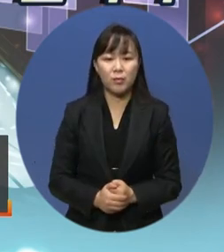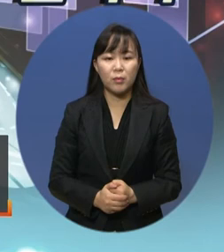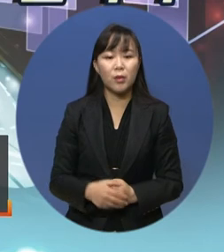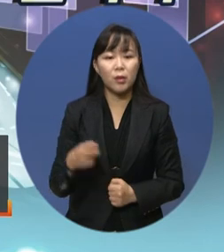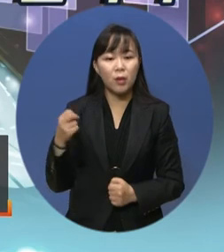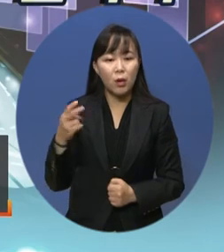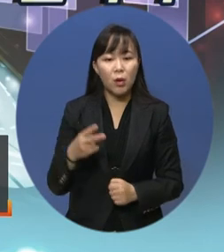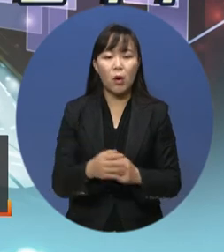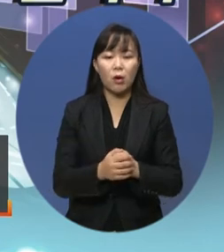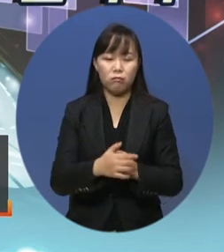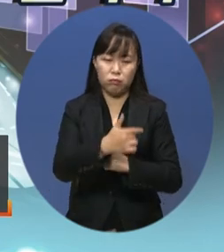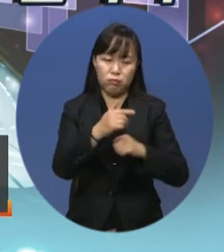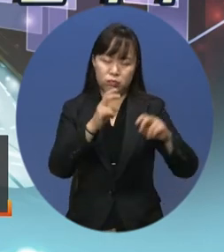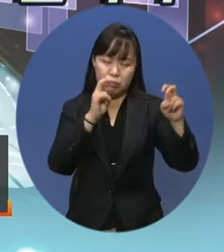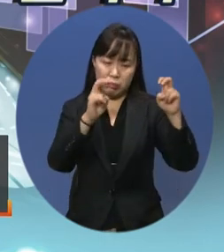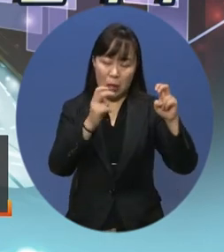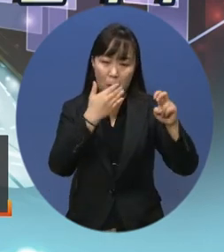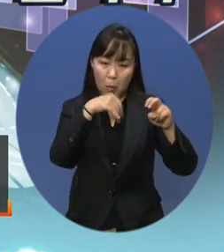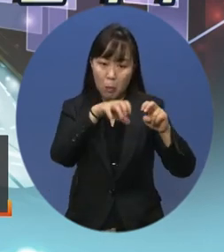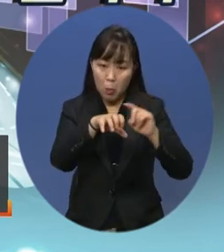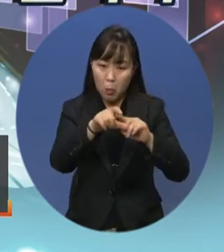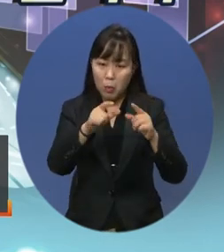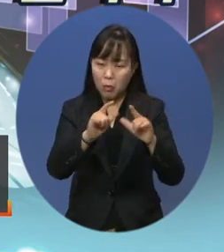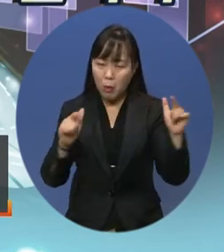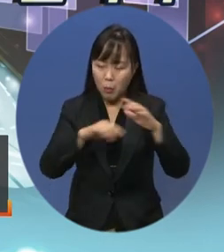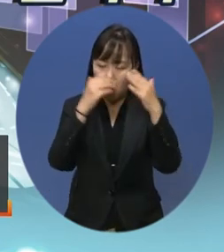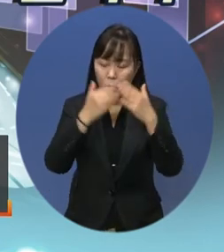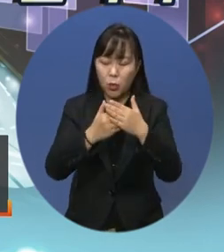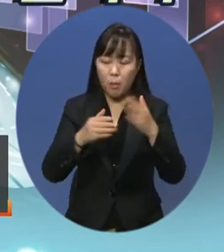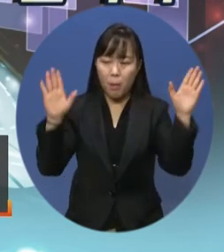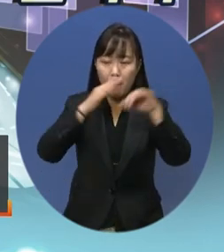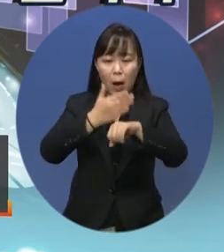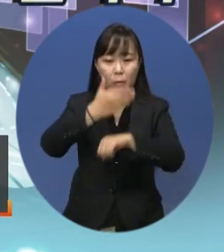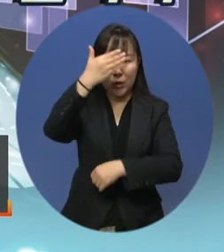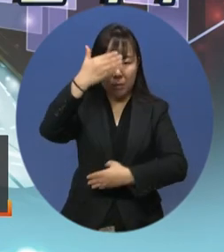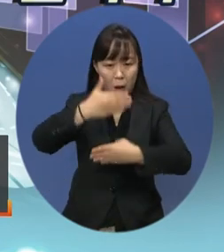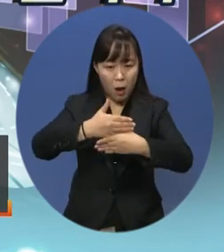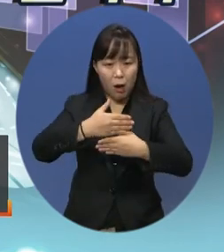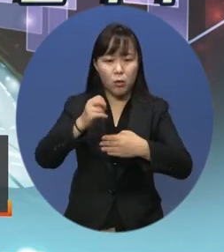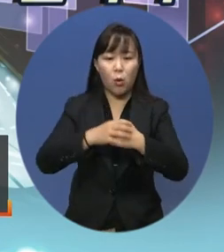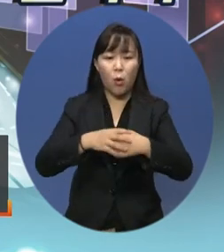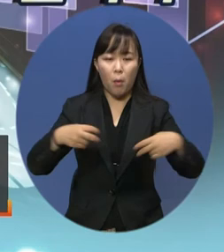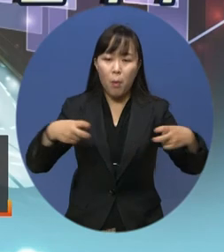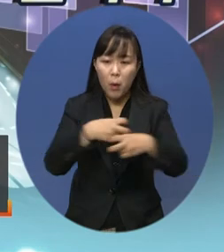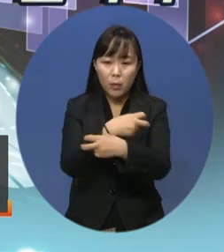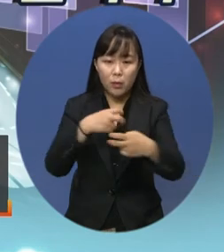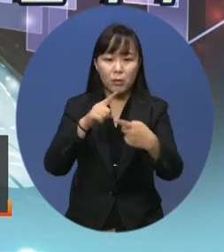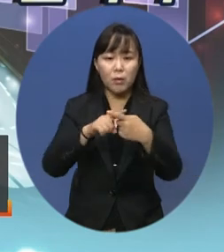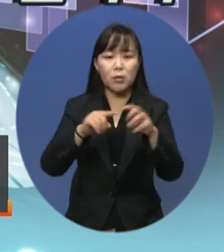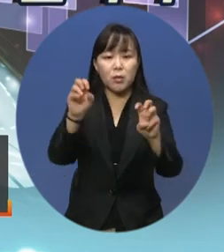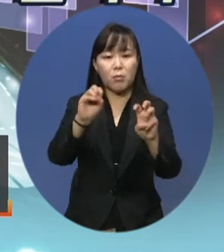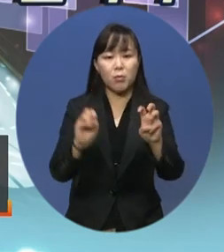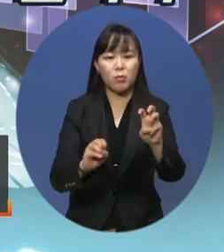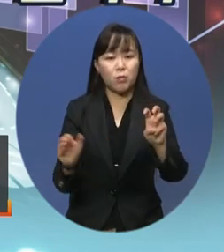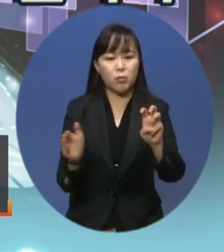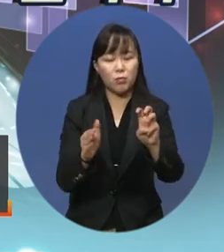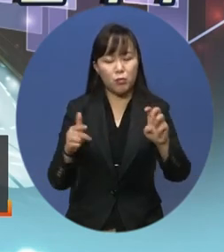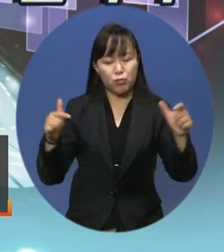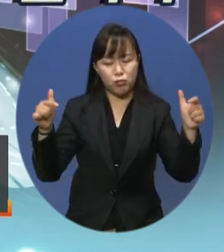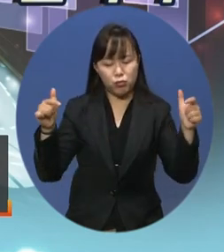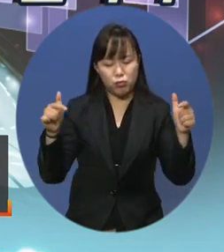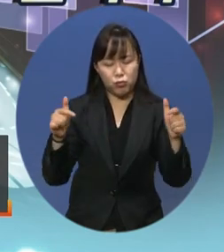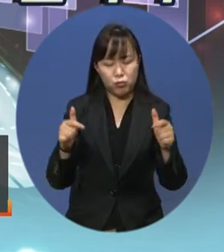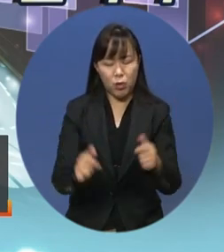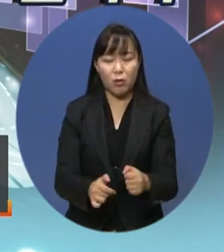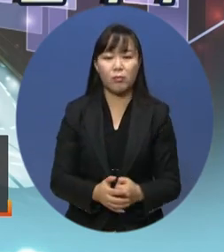그리고 대중업소들은 밤 9시에 문을 닫아야 하고 대중교통수단도 30%